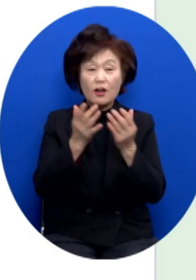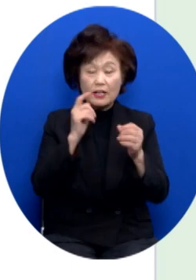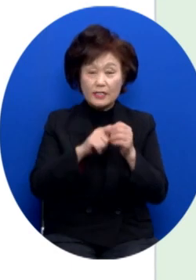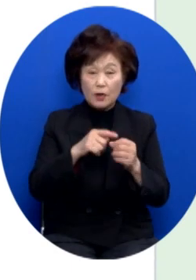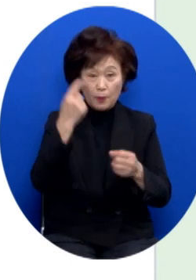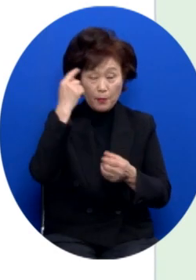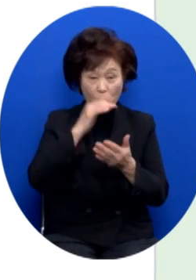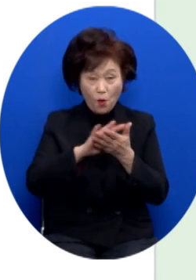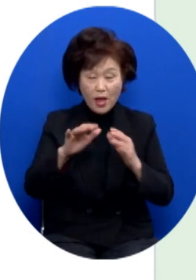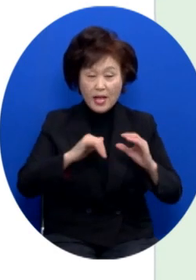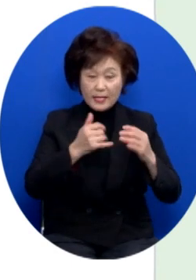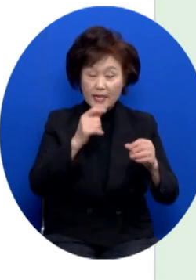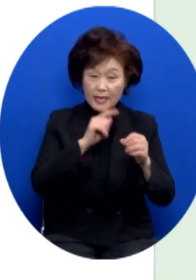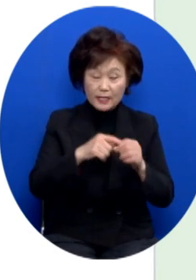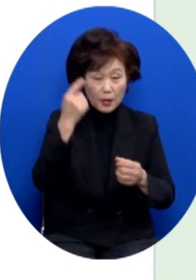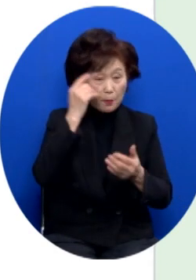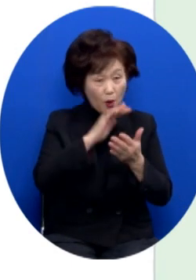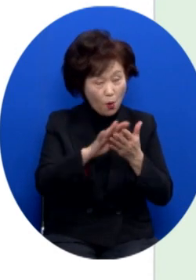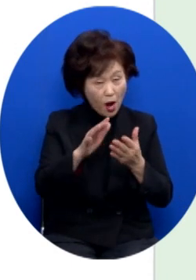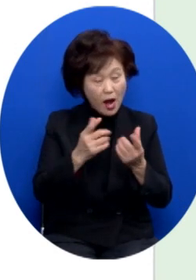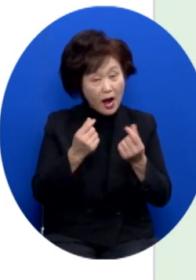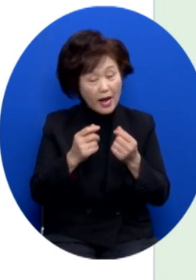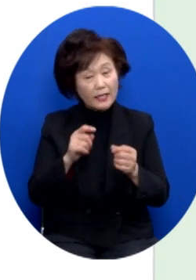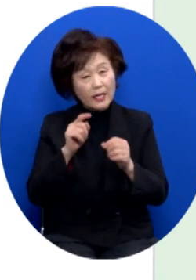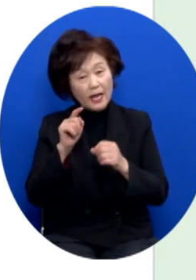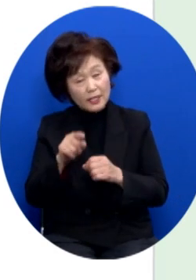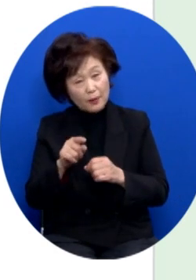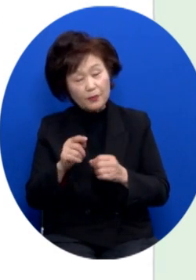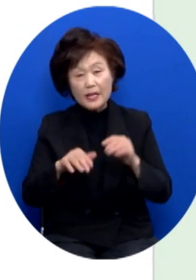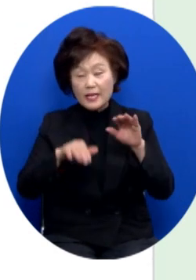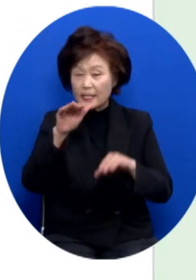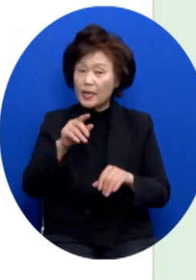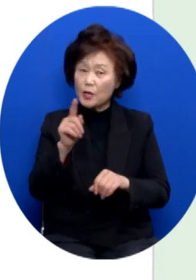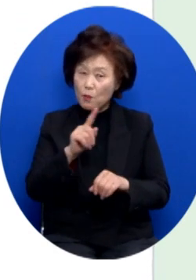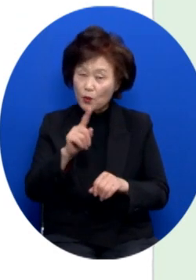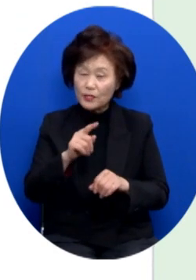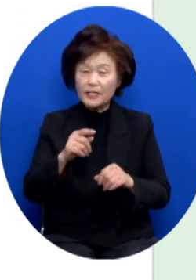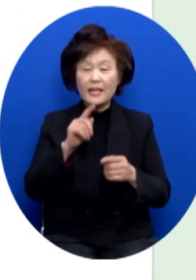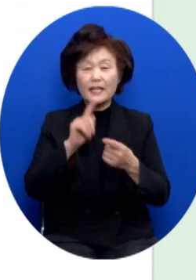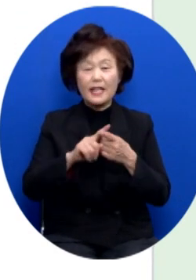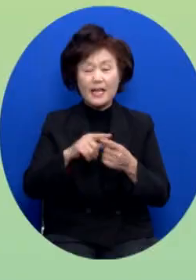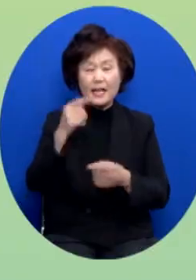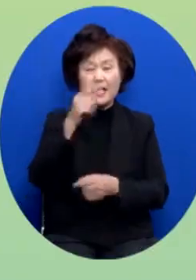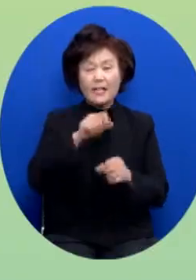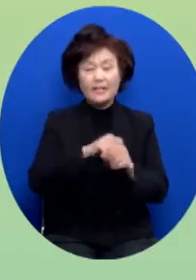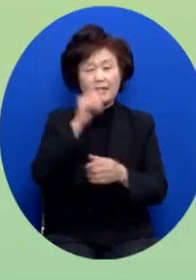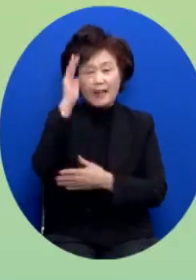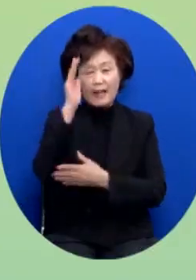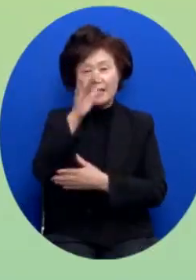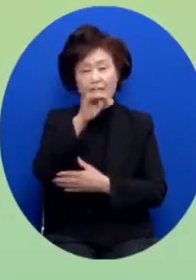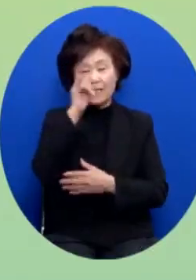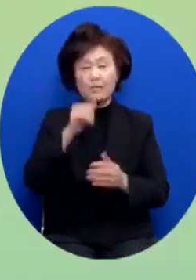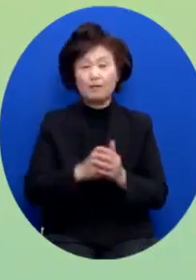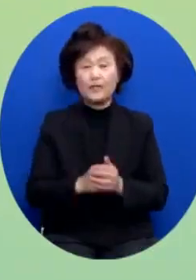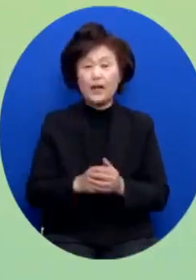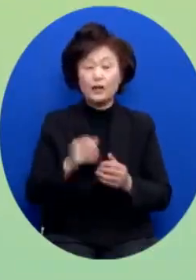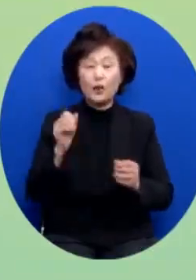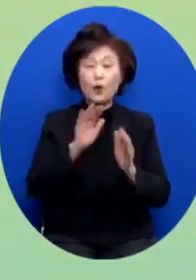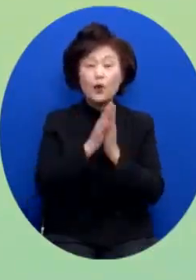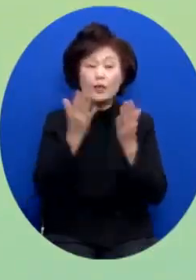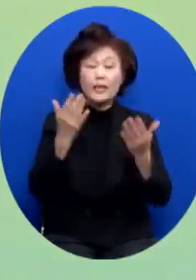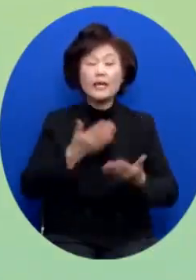세상적 정의와 평화의 공통점과 차이점을 주제로 특강할 계획입니다 제 6회 기독 대학원생 독서 나눔